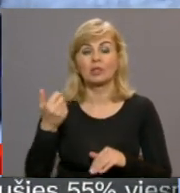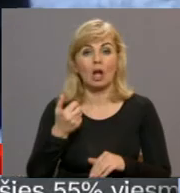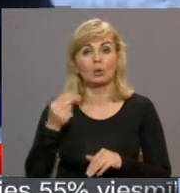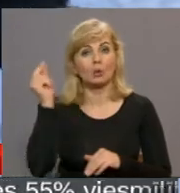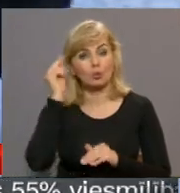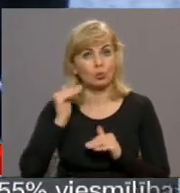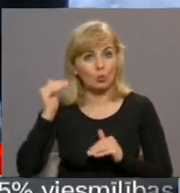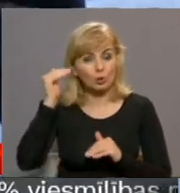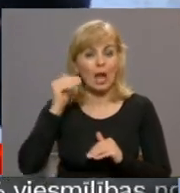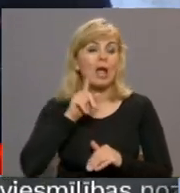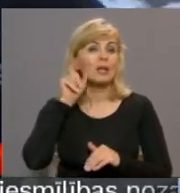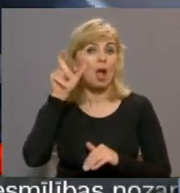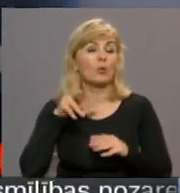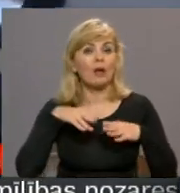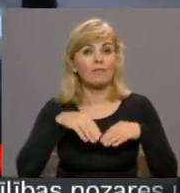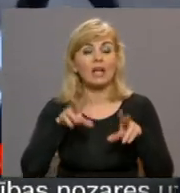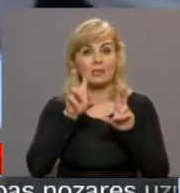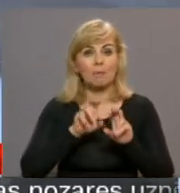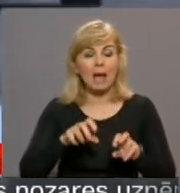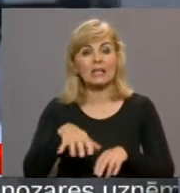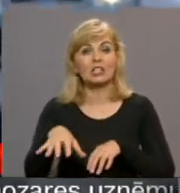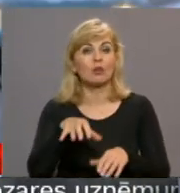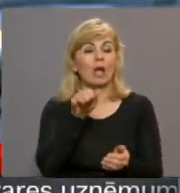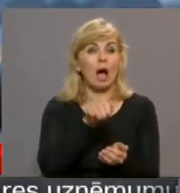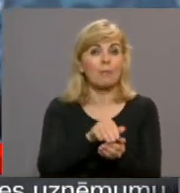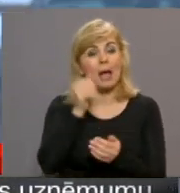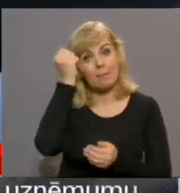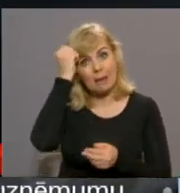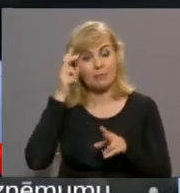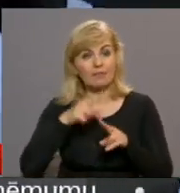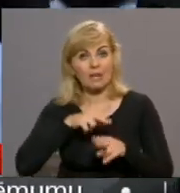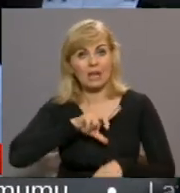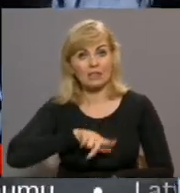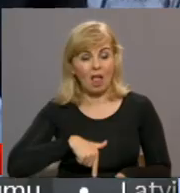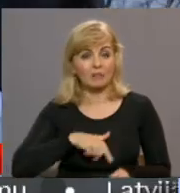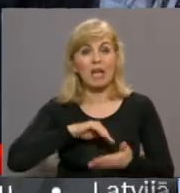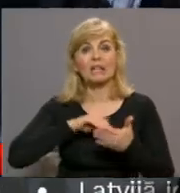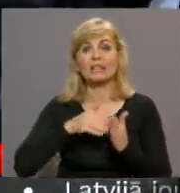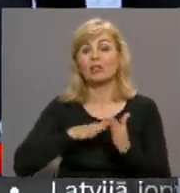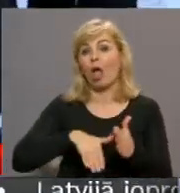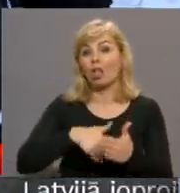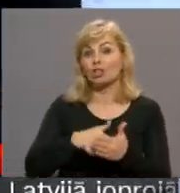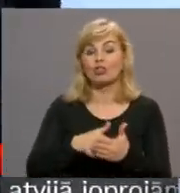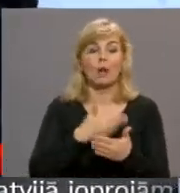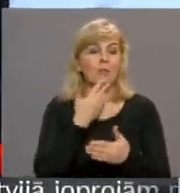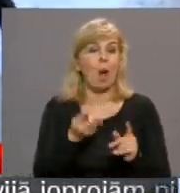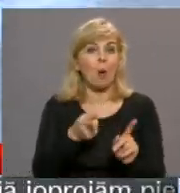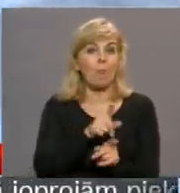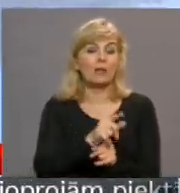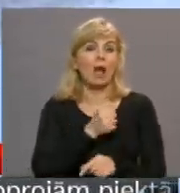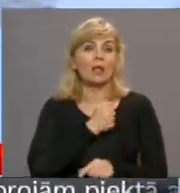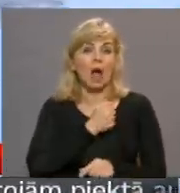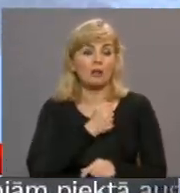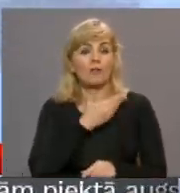studējot jauniete veica pētījumu par dzīvnieku apbedīšanu un piemiņas vietām Latvijā. Situācija līdz šim īpaši nav mainījusies, Latgalē